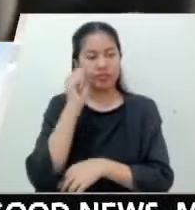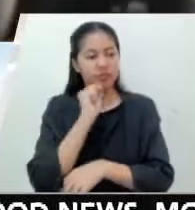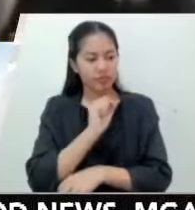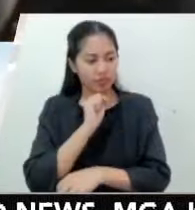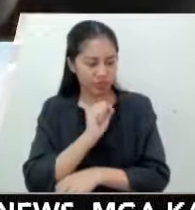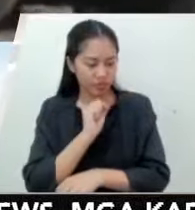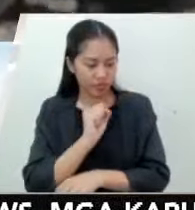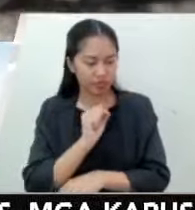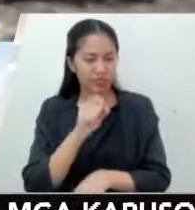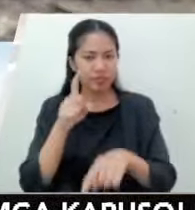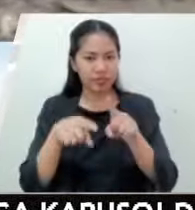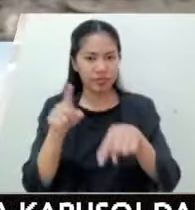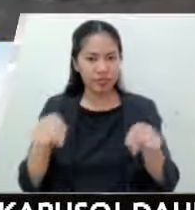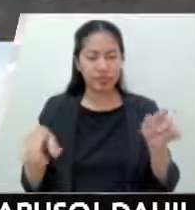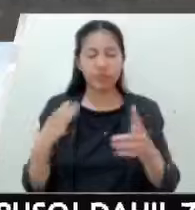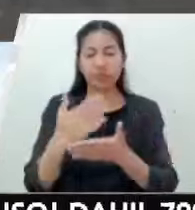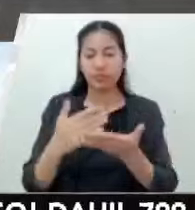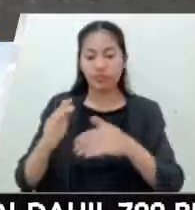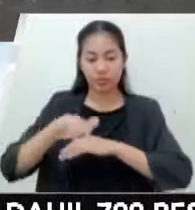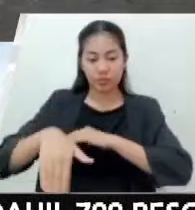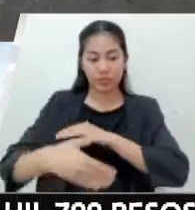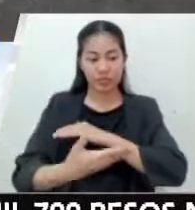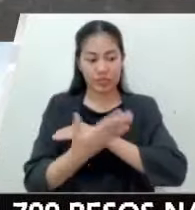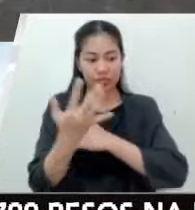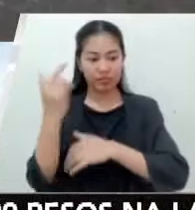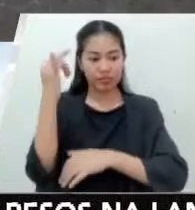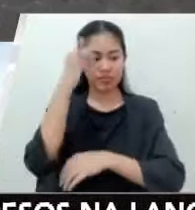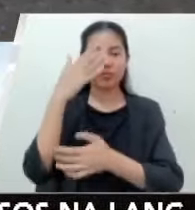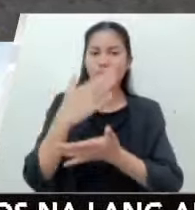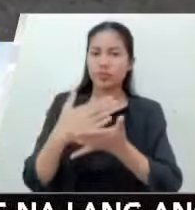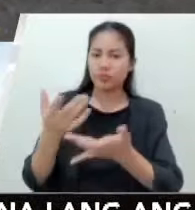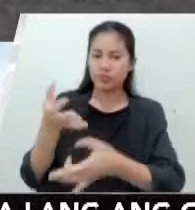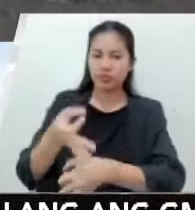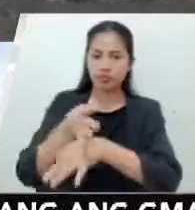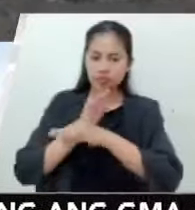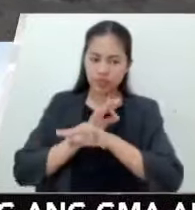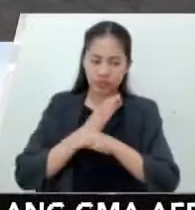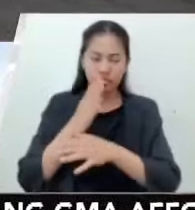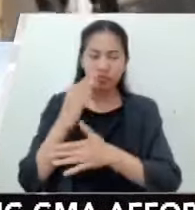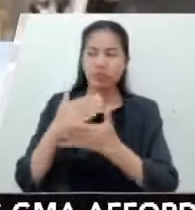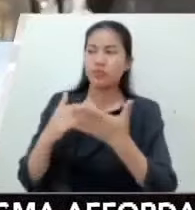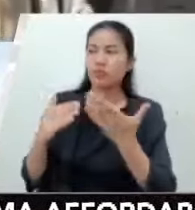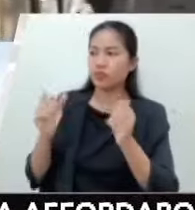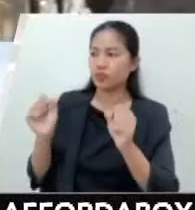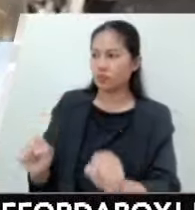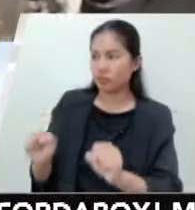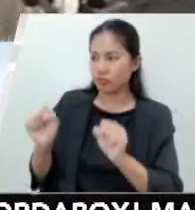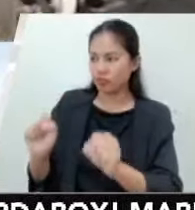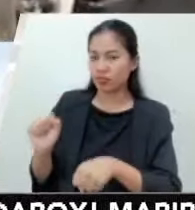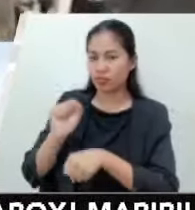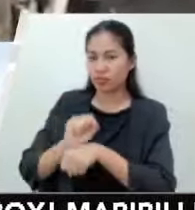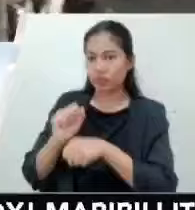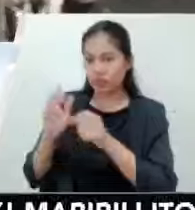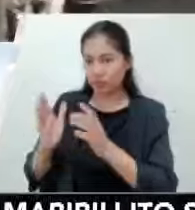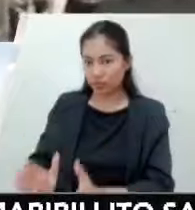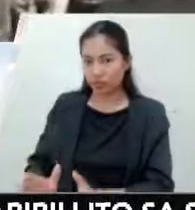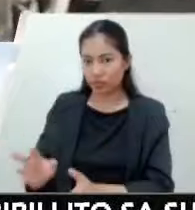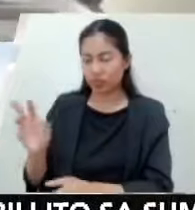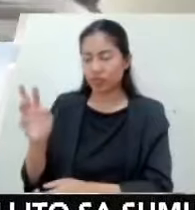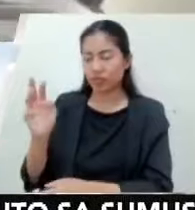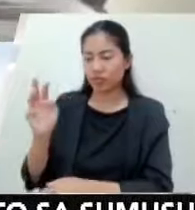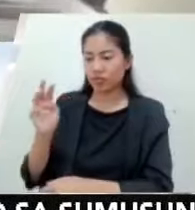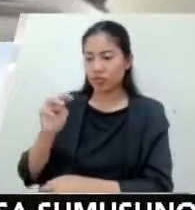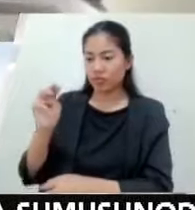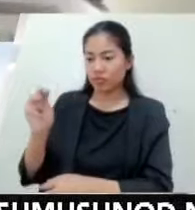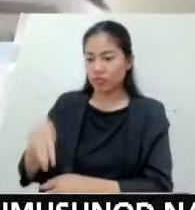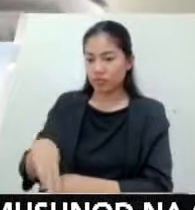mga nag-overnight, yung iba nagsundo, yung iba naman could possibly be mga employees ng NIA. No? So, ito po ay parte pa rin